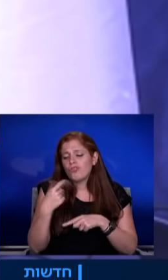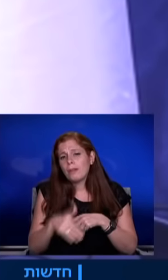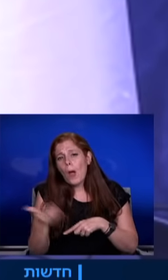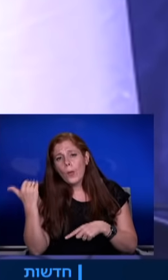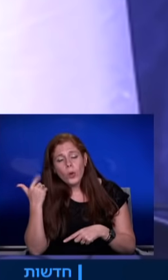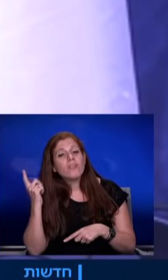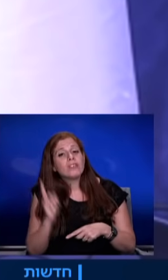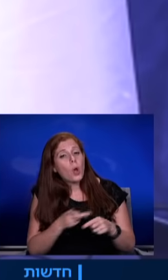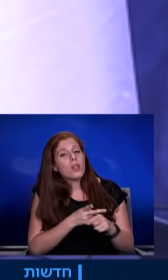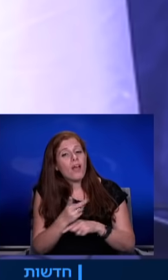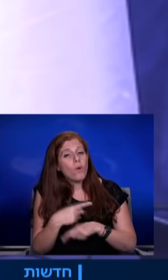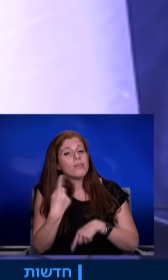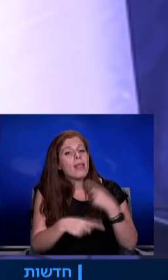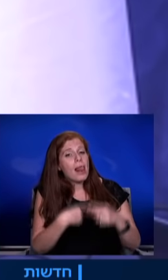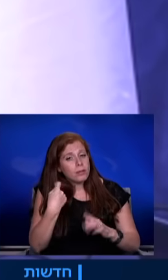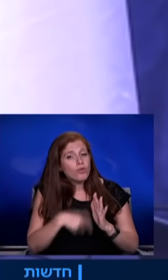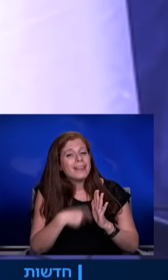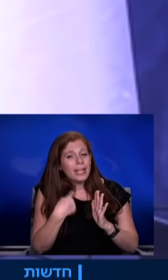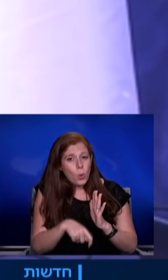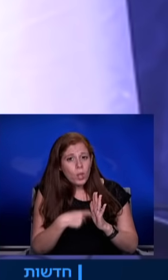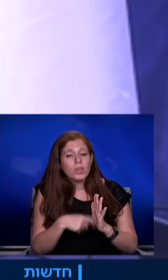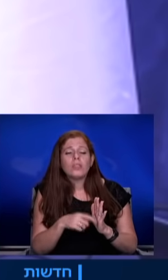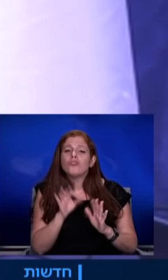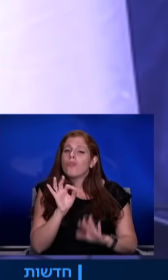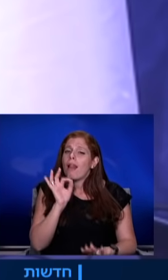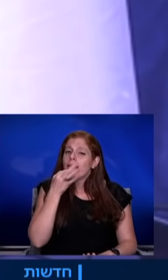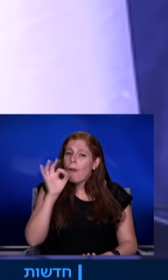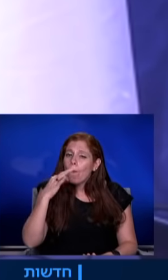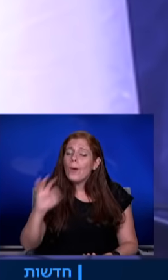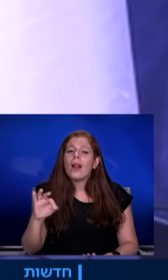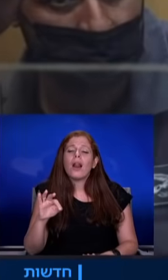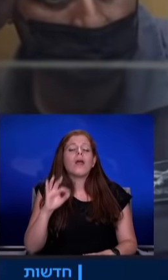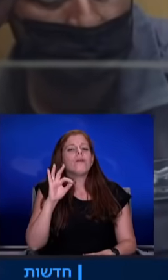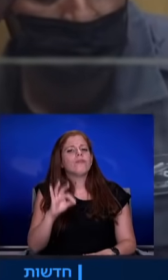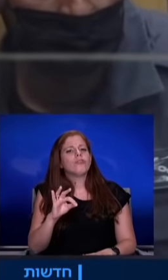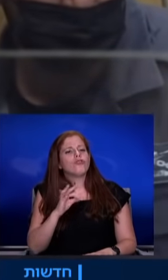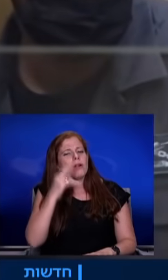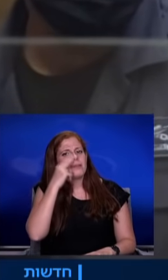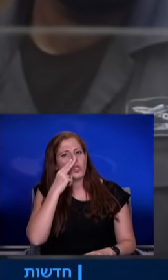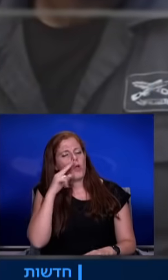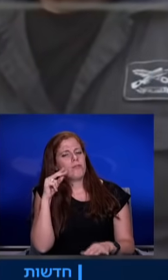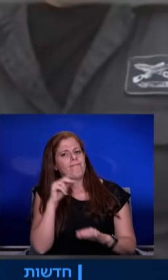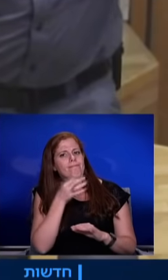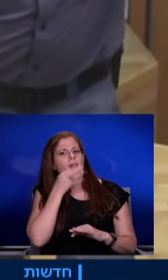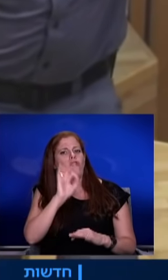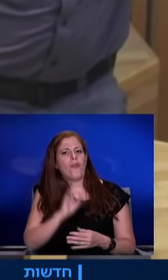וצריכות לעבור תהליכים של תיקון, של ייעול, של חתירה למצוינות.